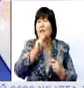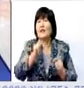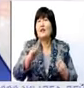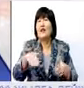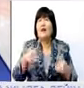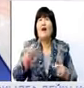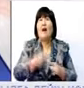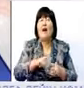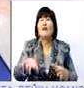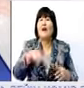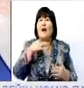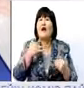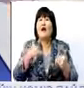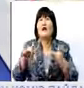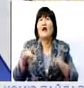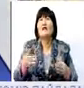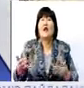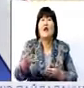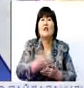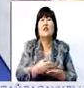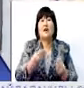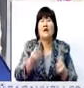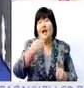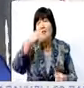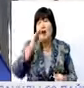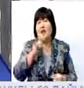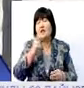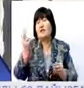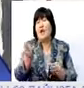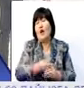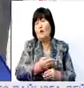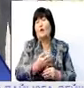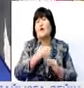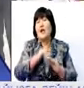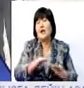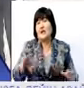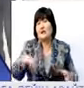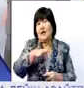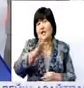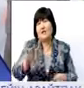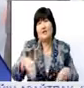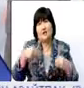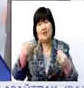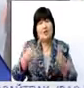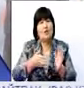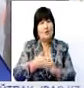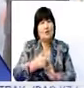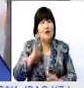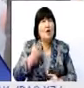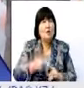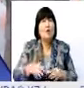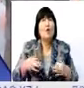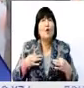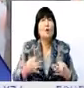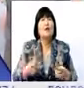табысталды. Ал қайырымдылық акциясынан жиналған қаражат ата-анасының қамқорлығынсыз қалған жетім балаларға жұмсалатын болады. Бұл